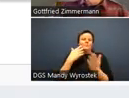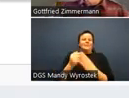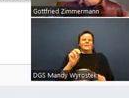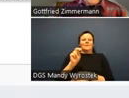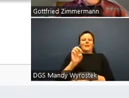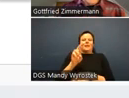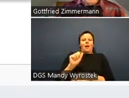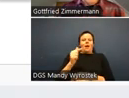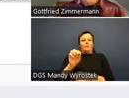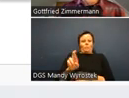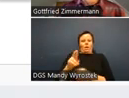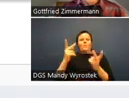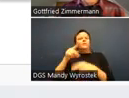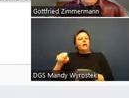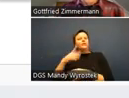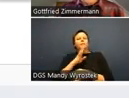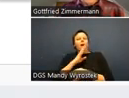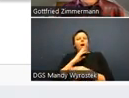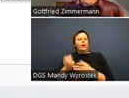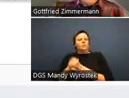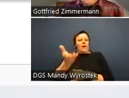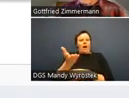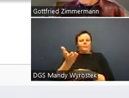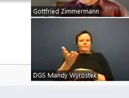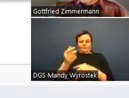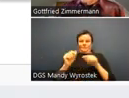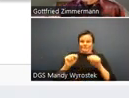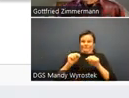über die Taste Windows, Steuerung, Enter.